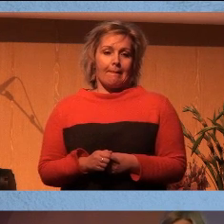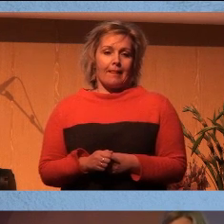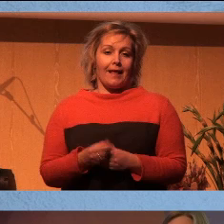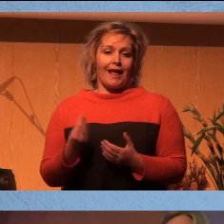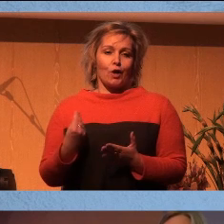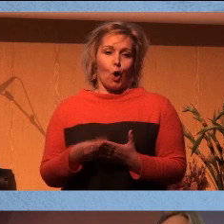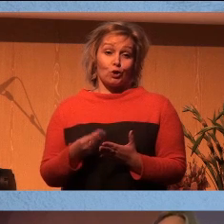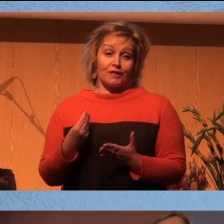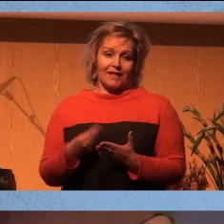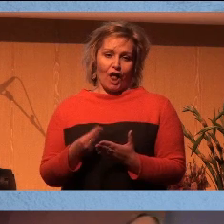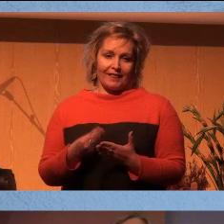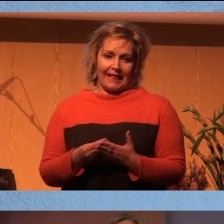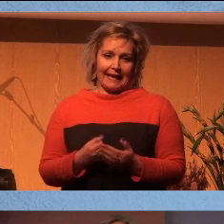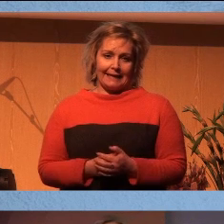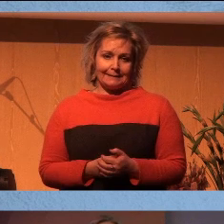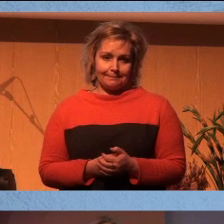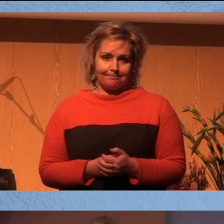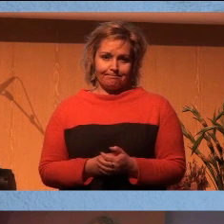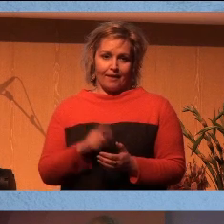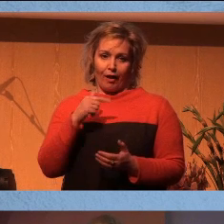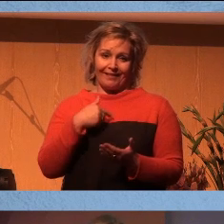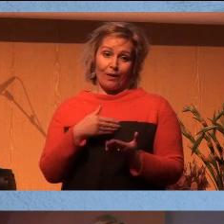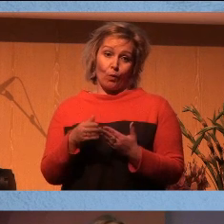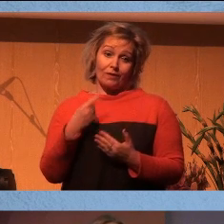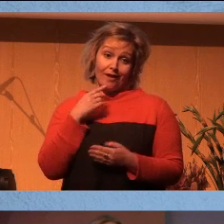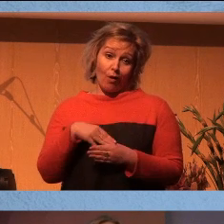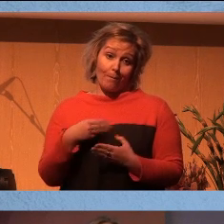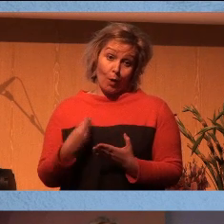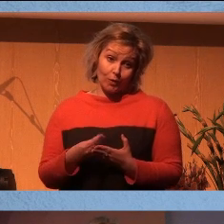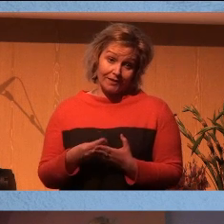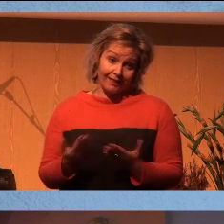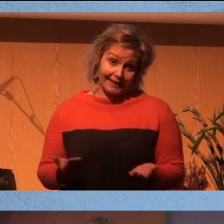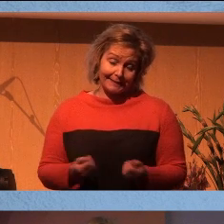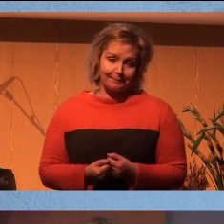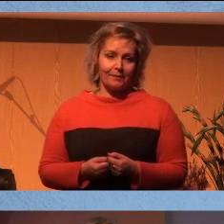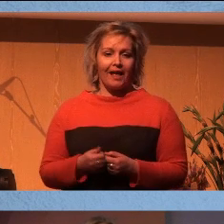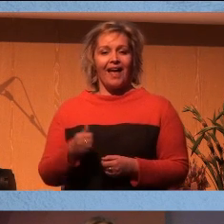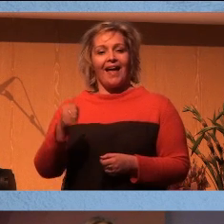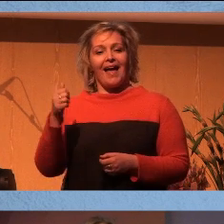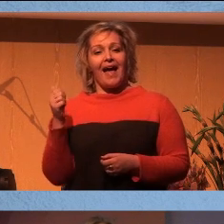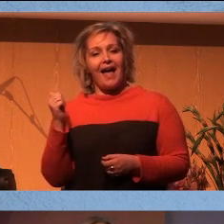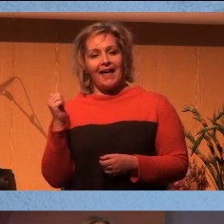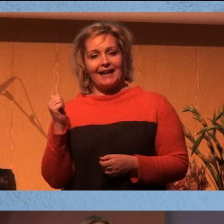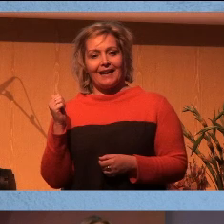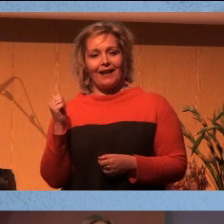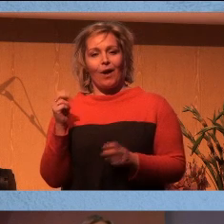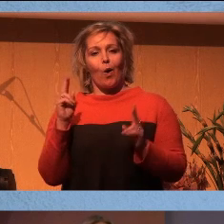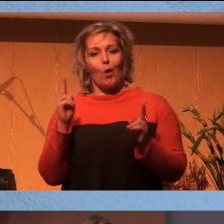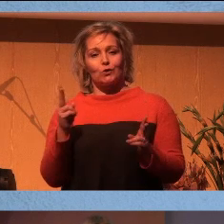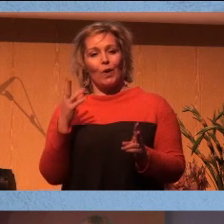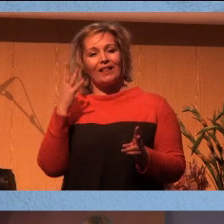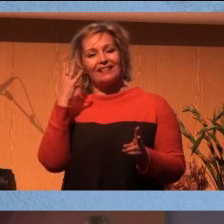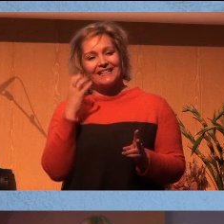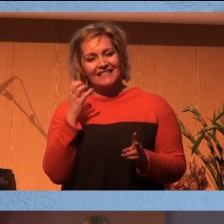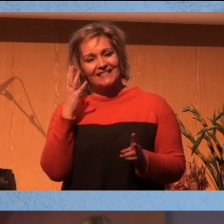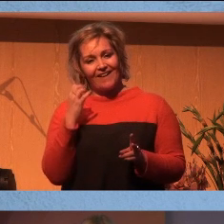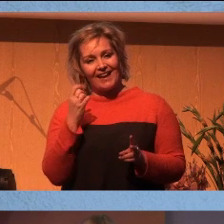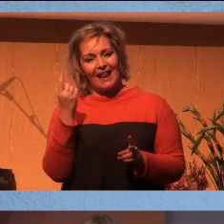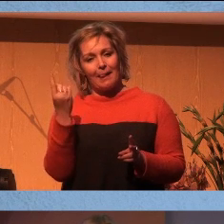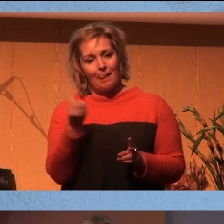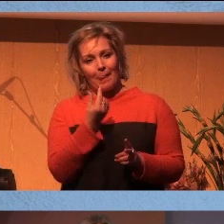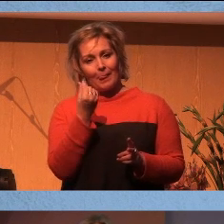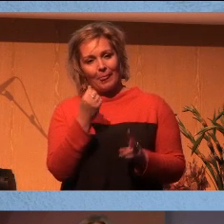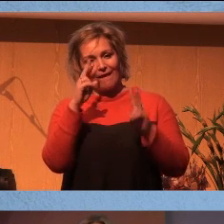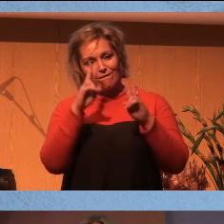Kostnader. Man kan jo ikke unngå å snakke om kostnader. Her det også dessverre lite